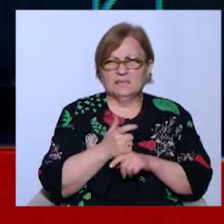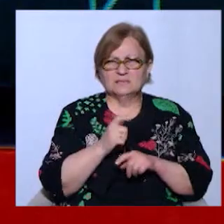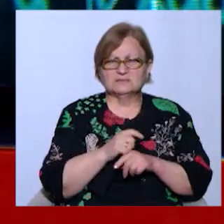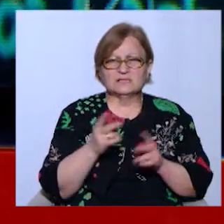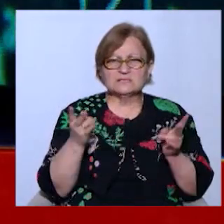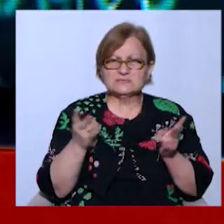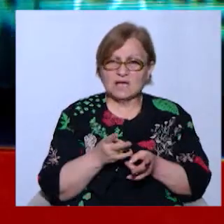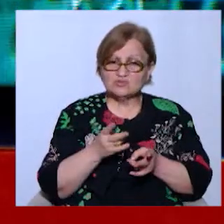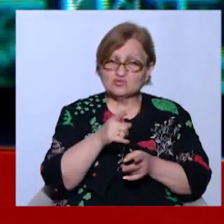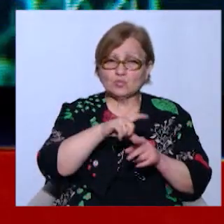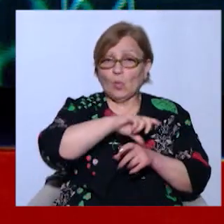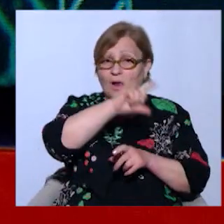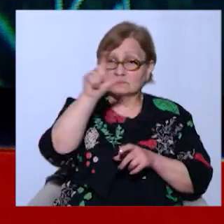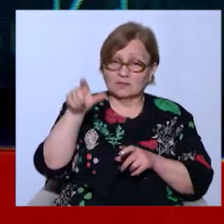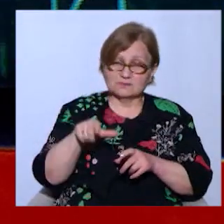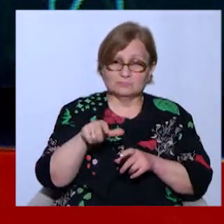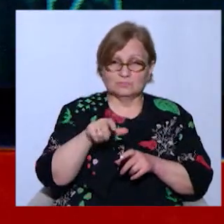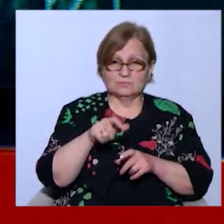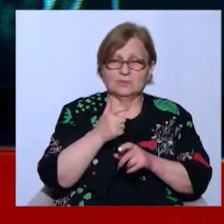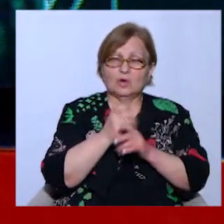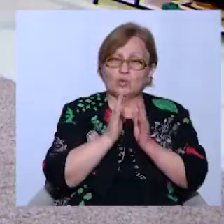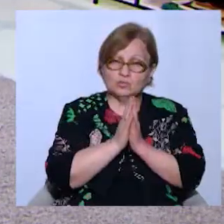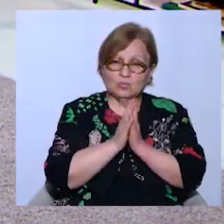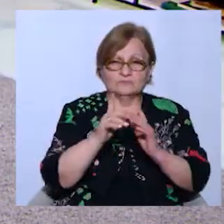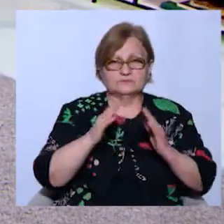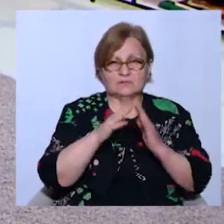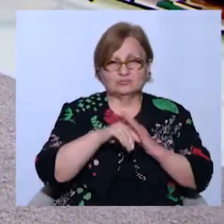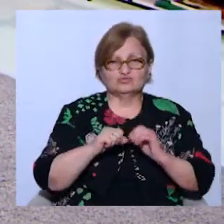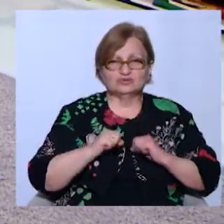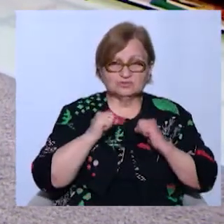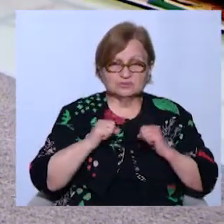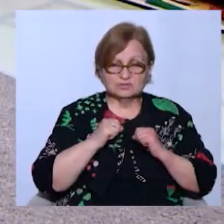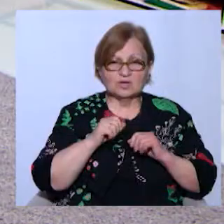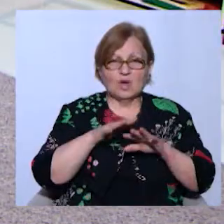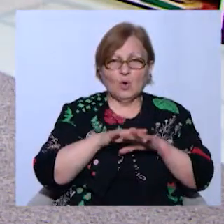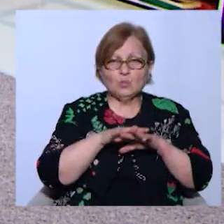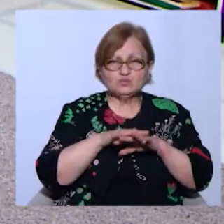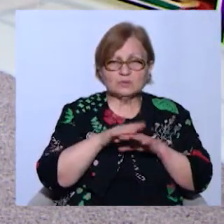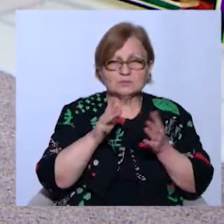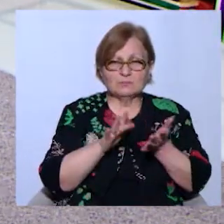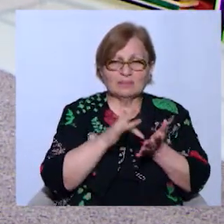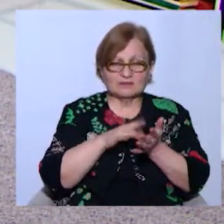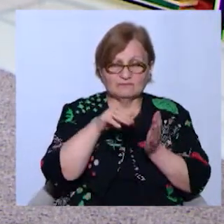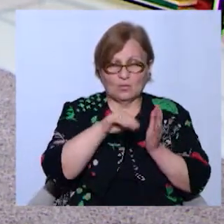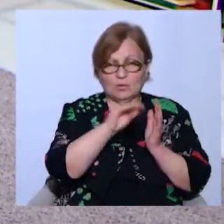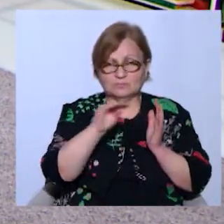ნიფთი, ხელსაწყო ტრანსპორტირი. თხოვთ ივარჯიშოთ ამაზე თქვენს უჯრედებიან რეოლებში, რაც გამოგივა ძალიან